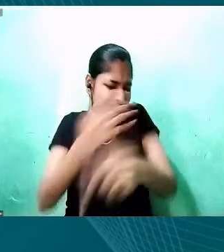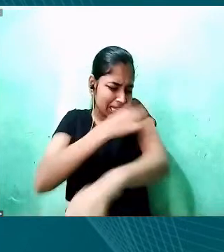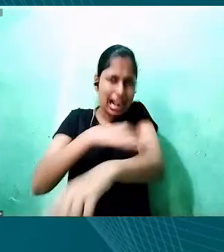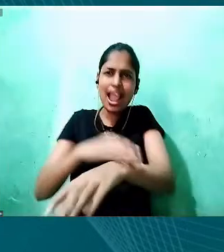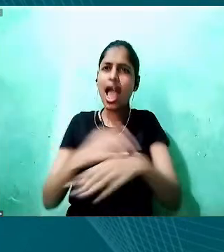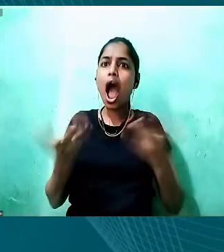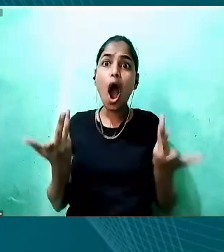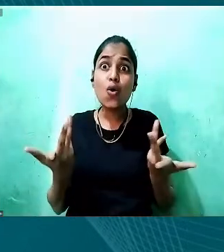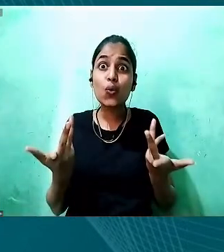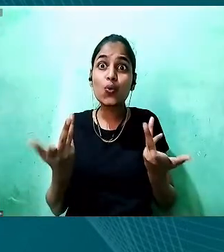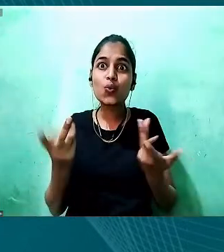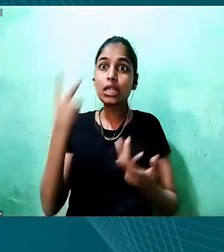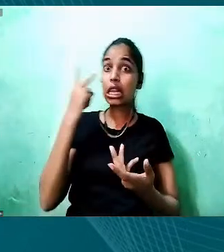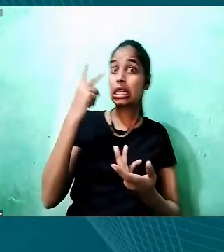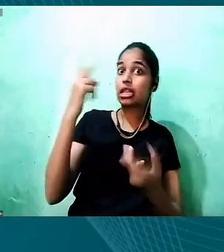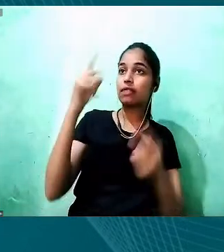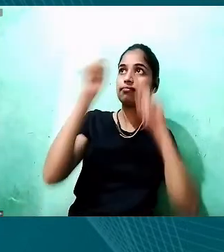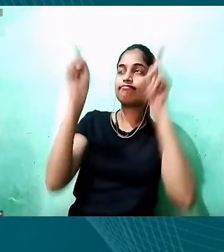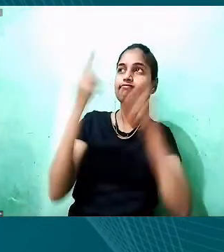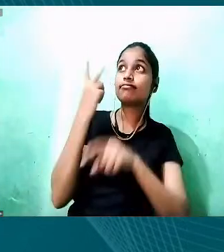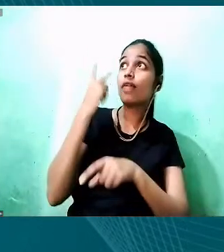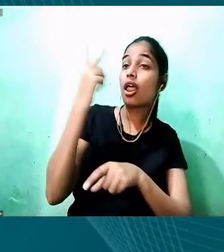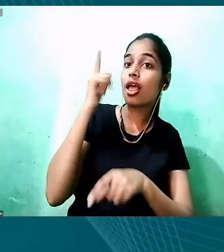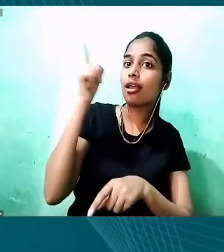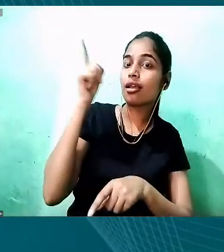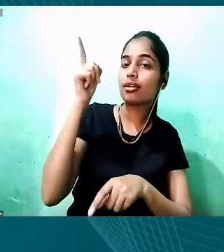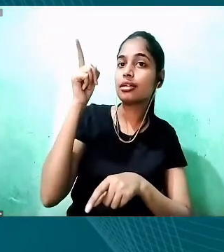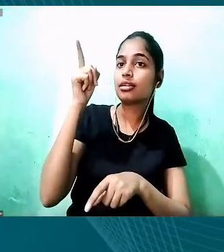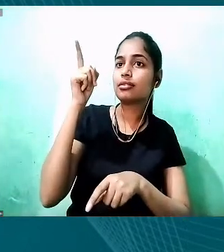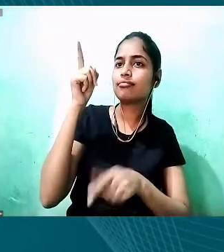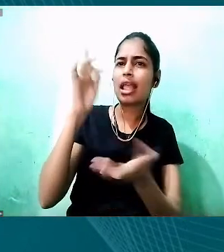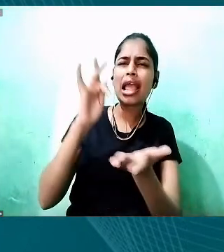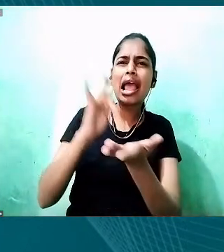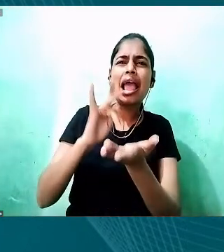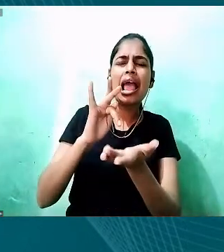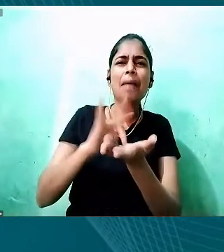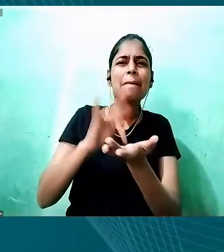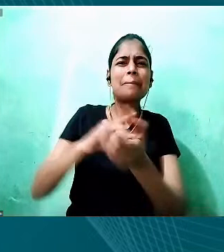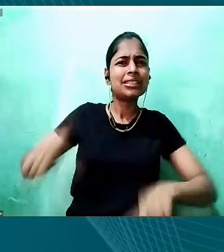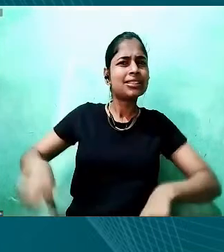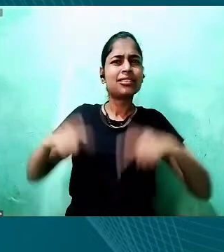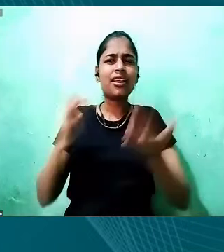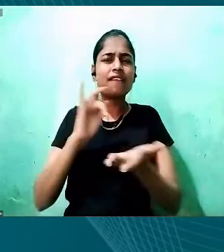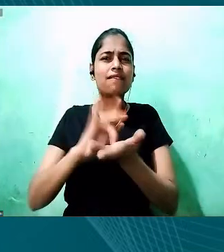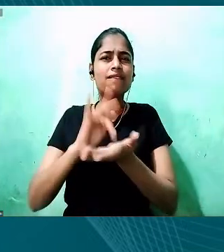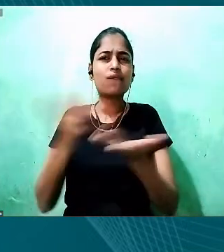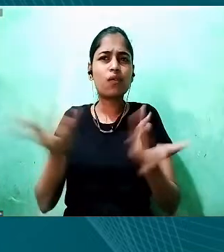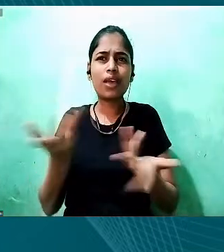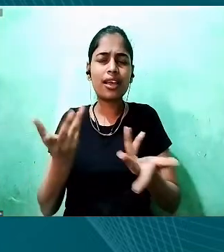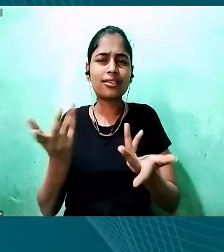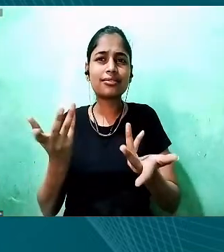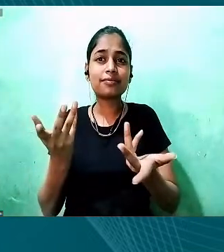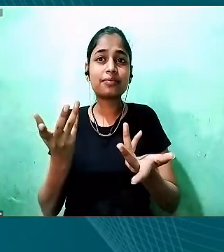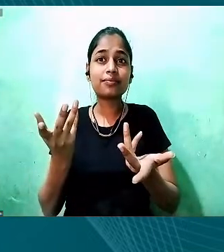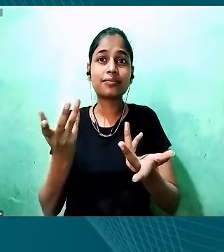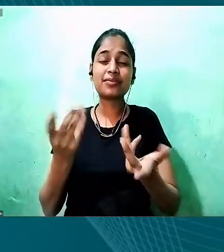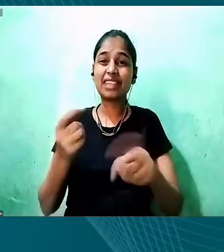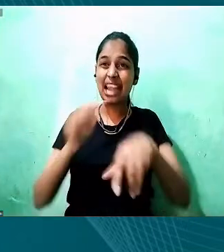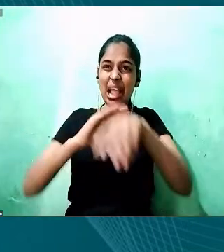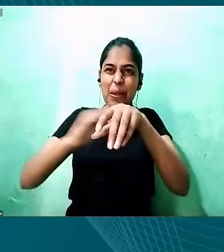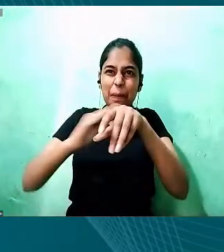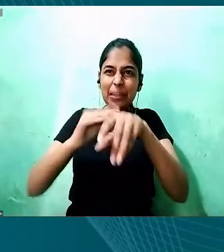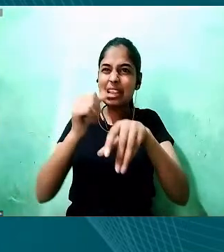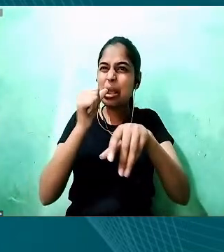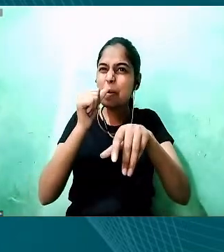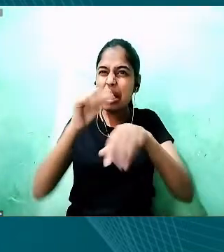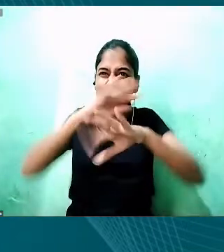an otter, it is found in marshes or wet areas near the lakes or rivers or seas. यानी कि जो मैंने अभी